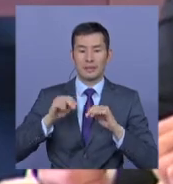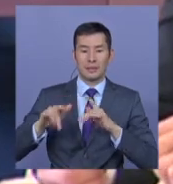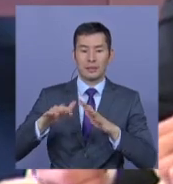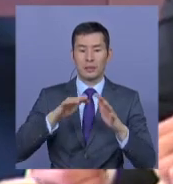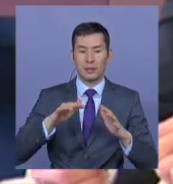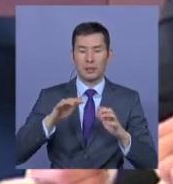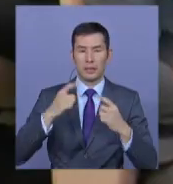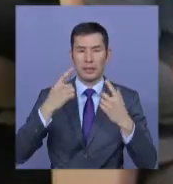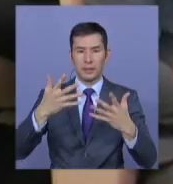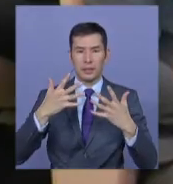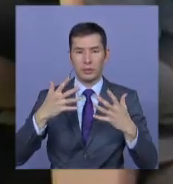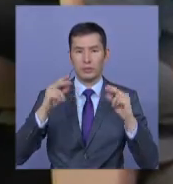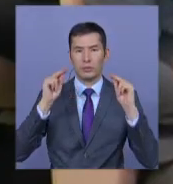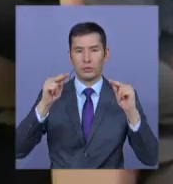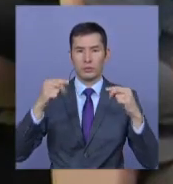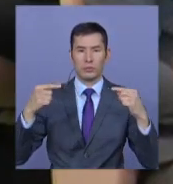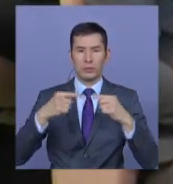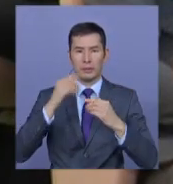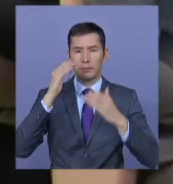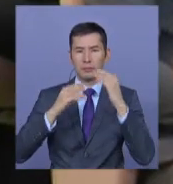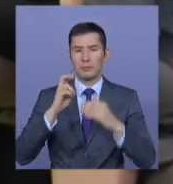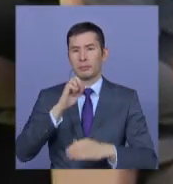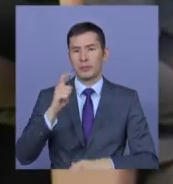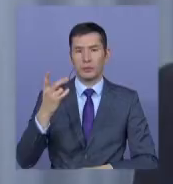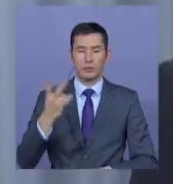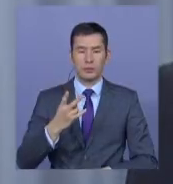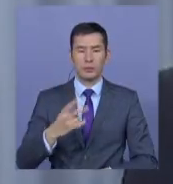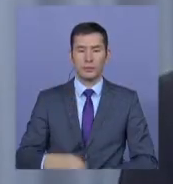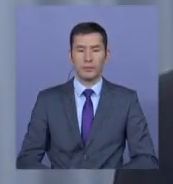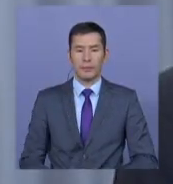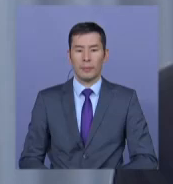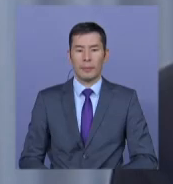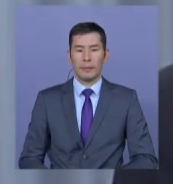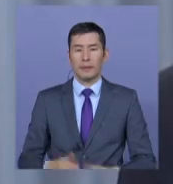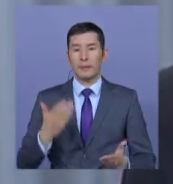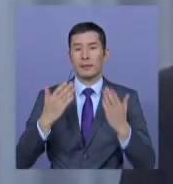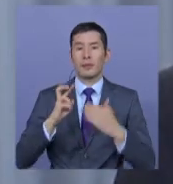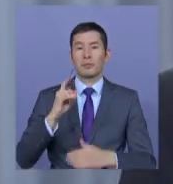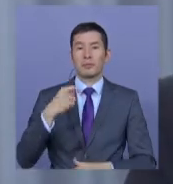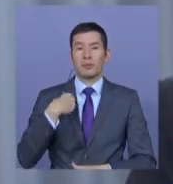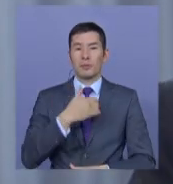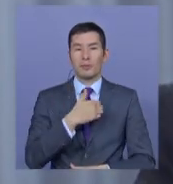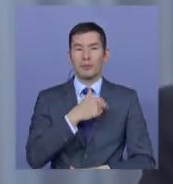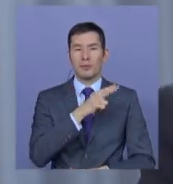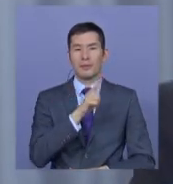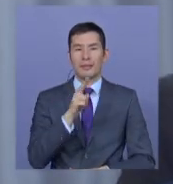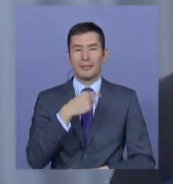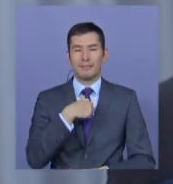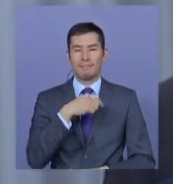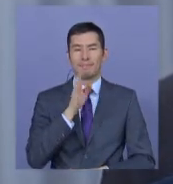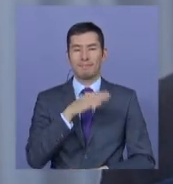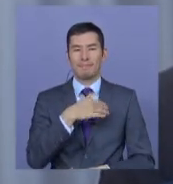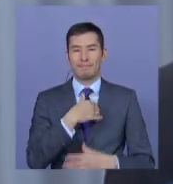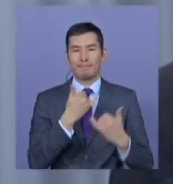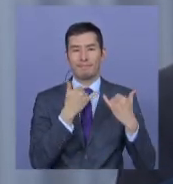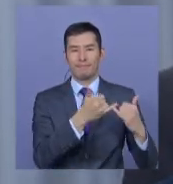әрі объективті өтіп жатқанын алға тартты. Ешкімге қамқоршылық болмағанын айтады. Если бы мы хотели бы кому-то помочь, егер біз біреуге